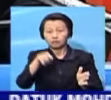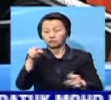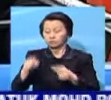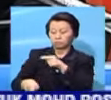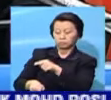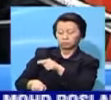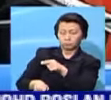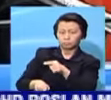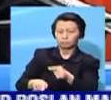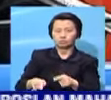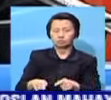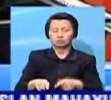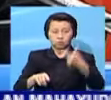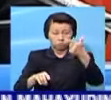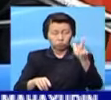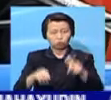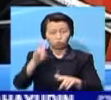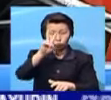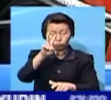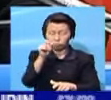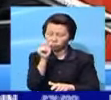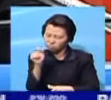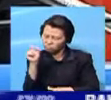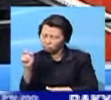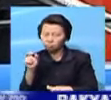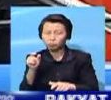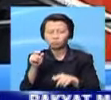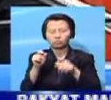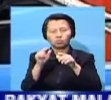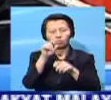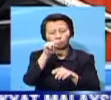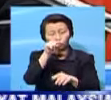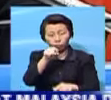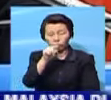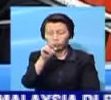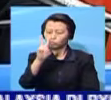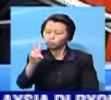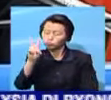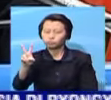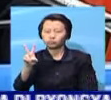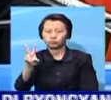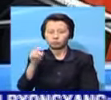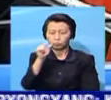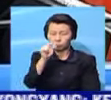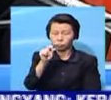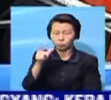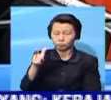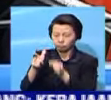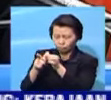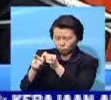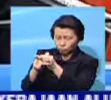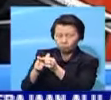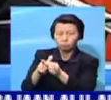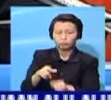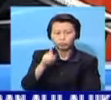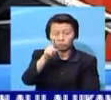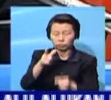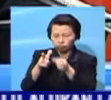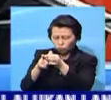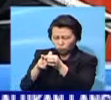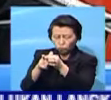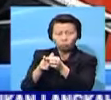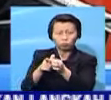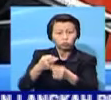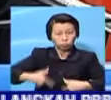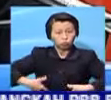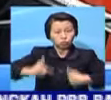tu dua butir peluru hidup22 dan satu butir peluruh hidup